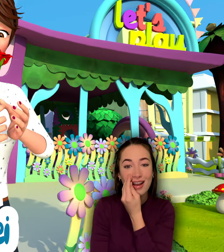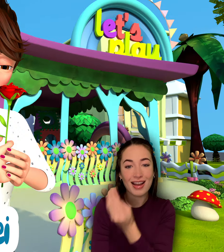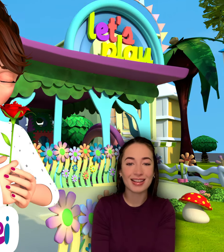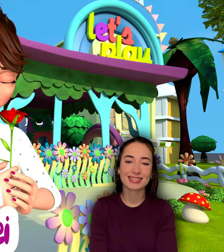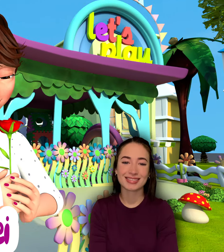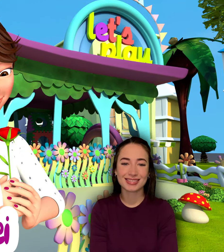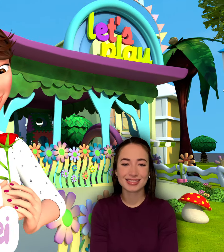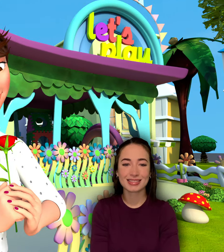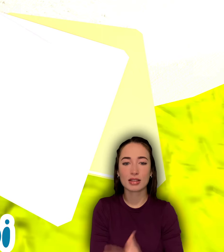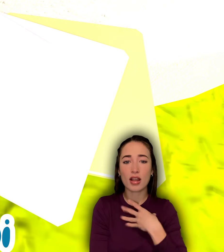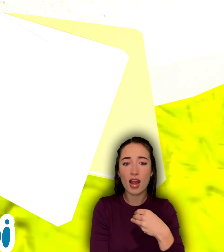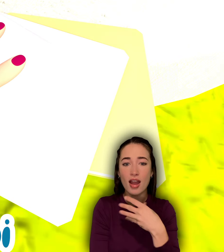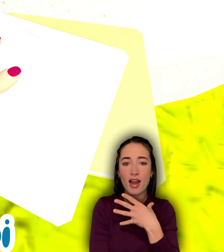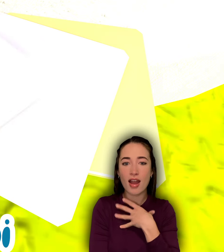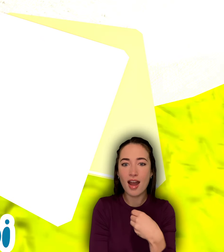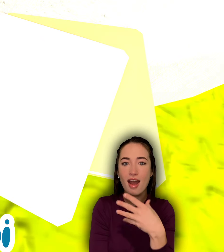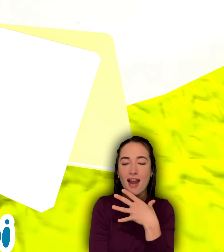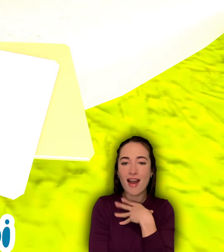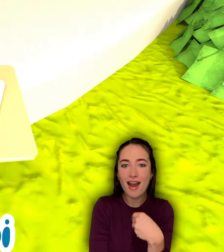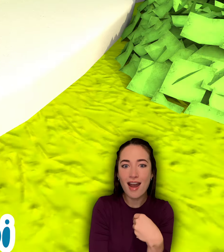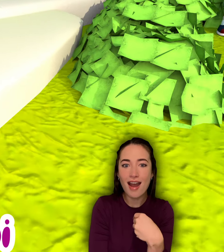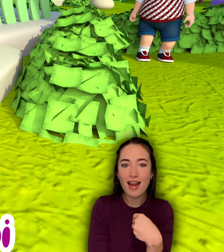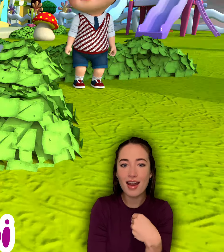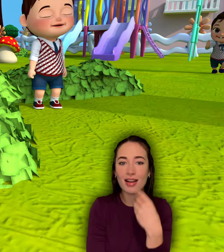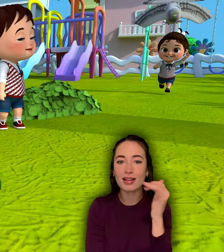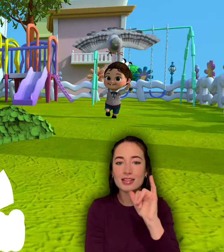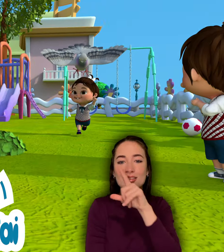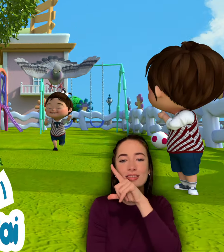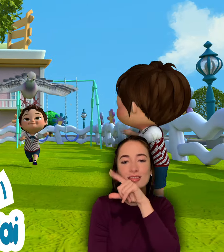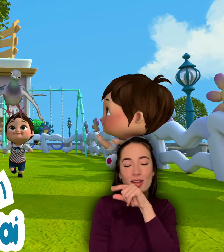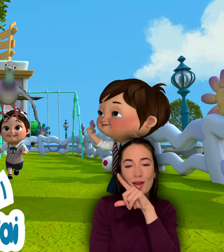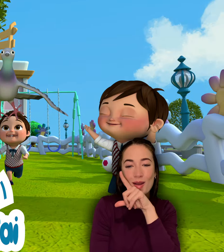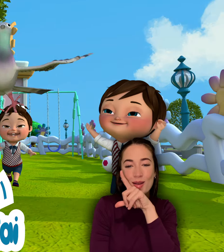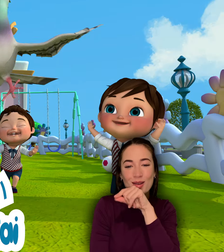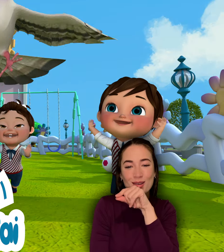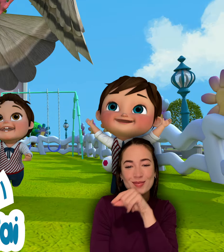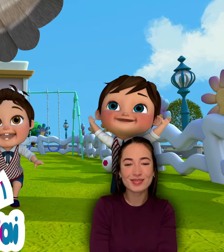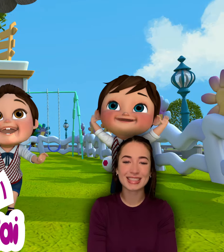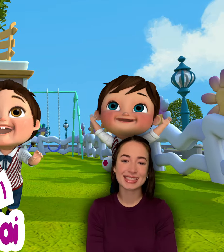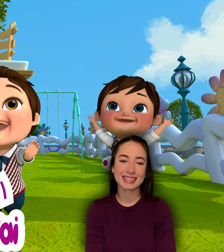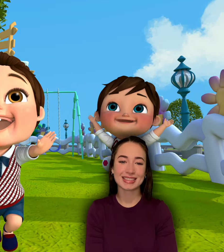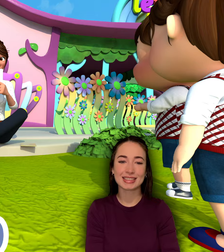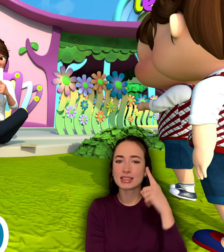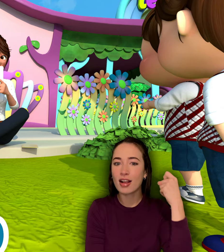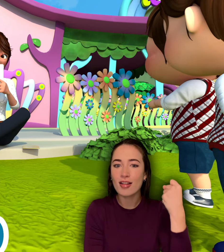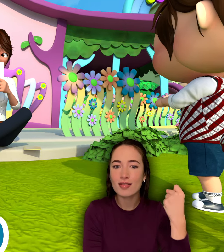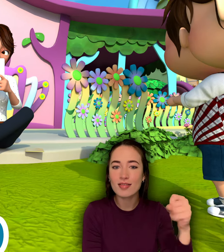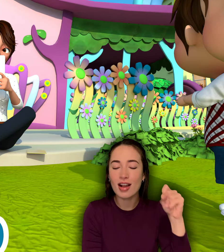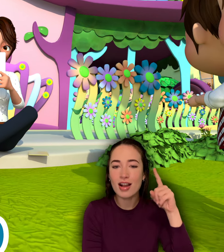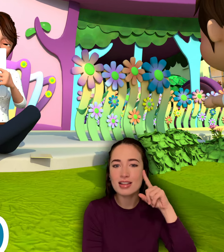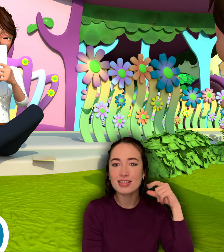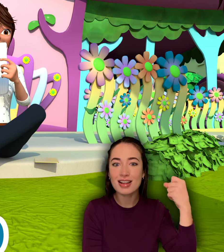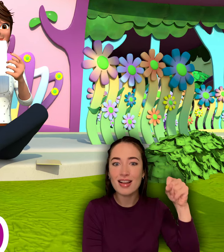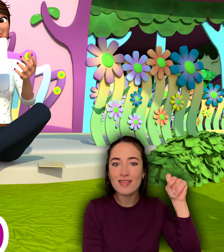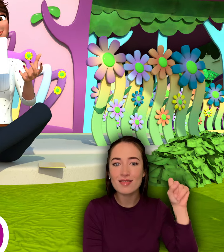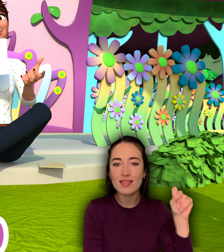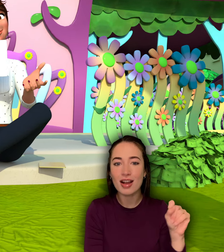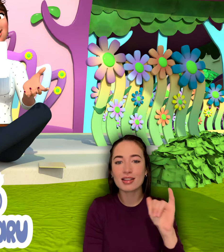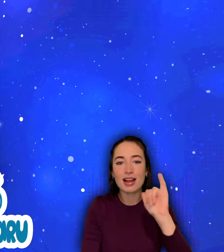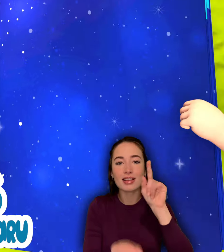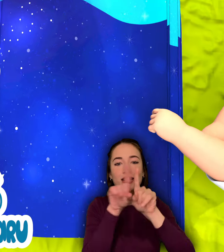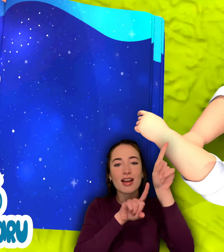はきれい白い白い鳩が見たい黄